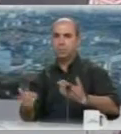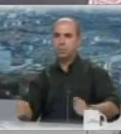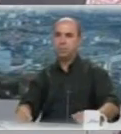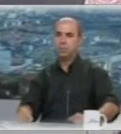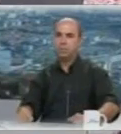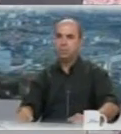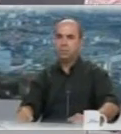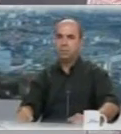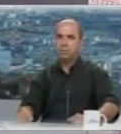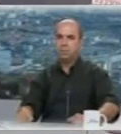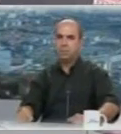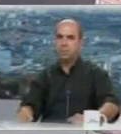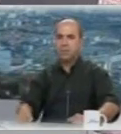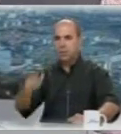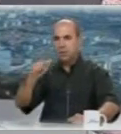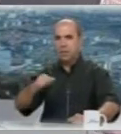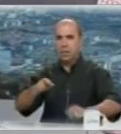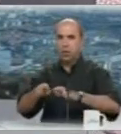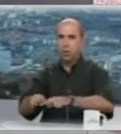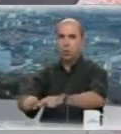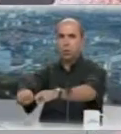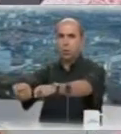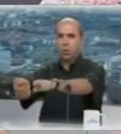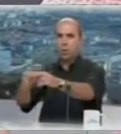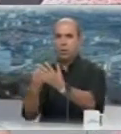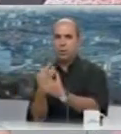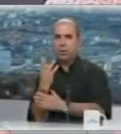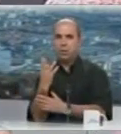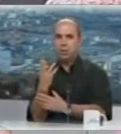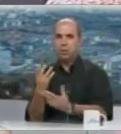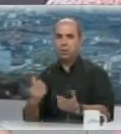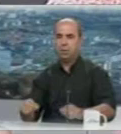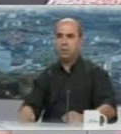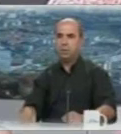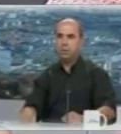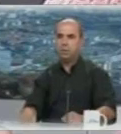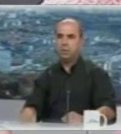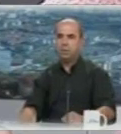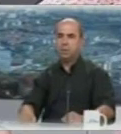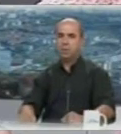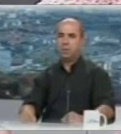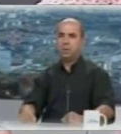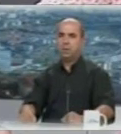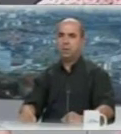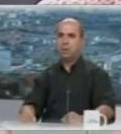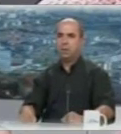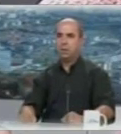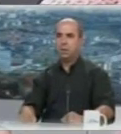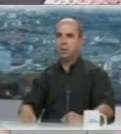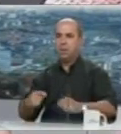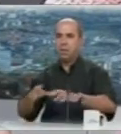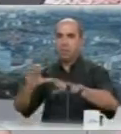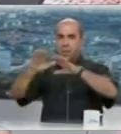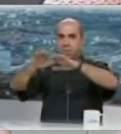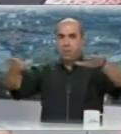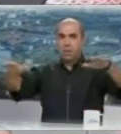أيضا وعندها أحياء منها الحي الجديد وعندنا أيضا الحي الجديد وأيضا يقع على قمة